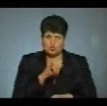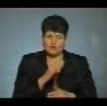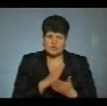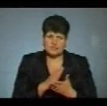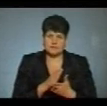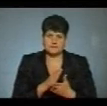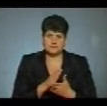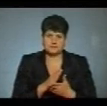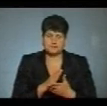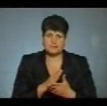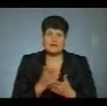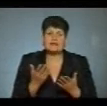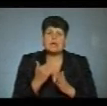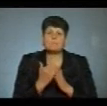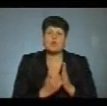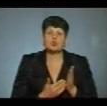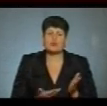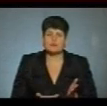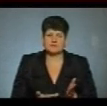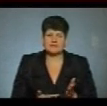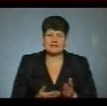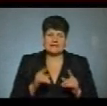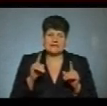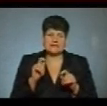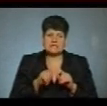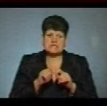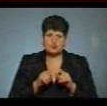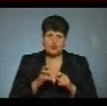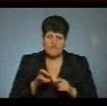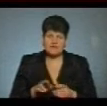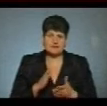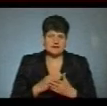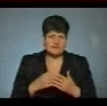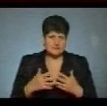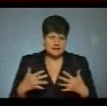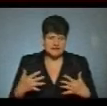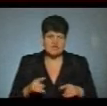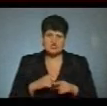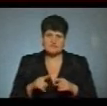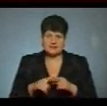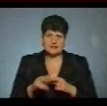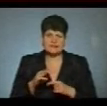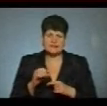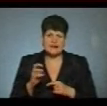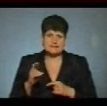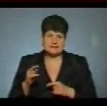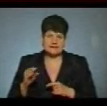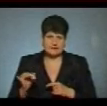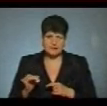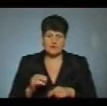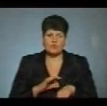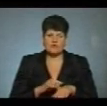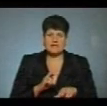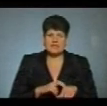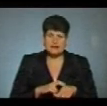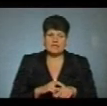інше? Який тут протокол, можемо так сказати? Тестування є різне. Тестування є швидкими тестами. Це проводять лікарі лікувальних